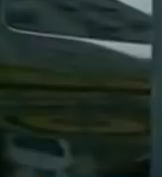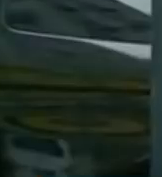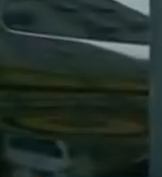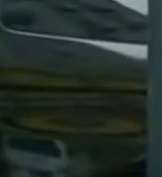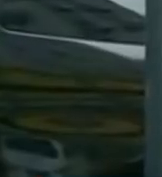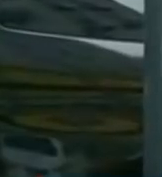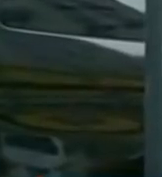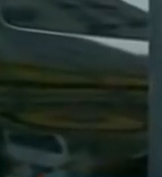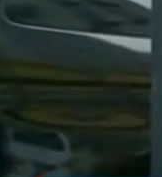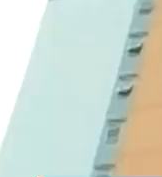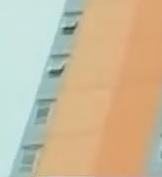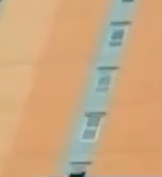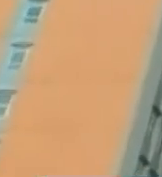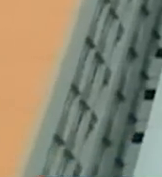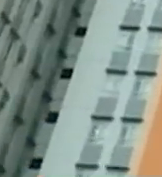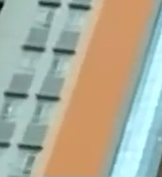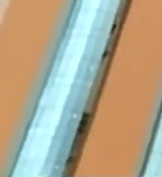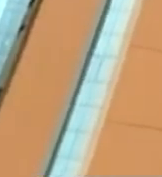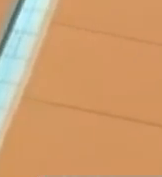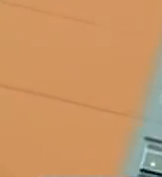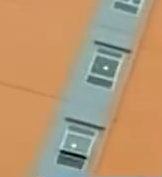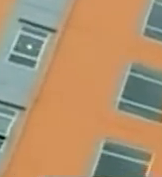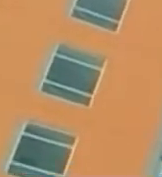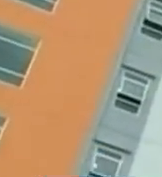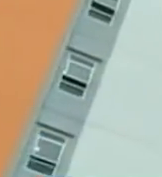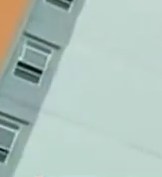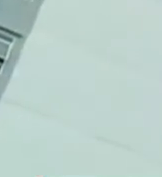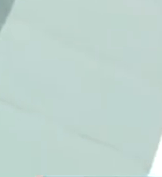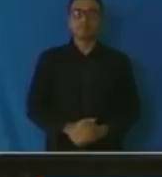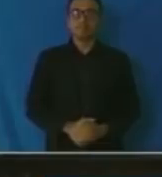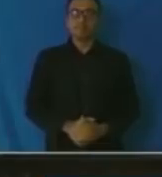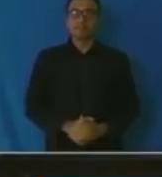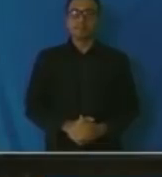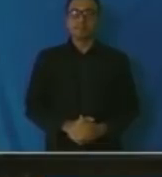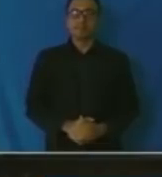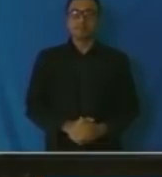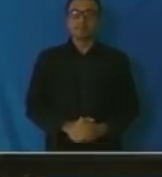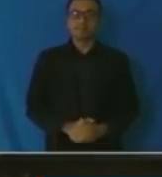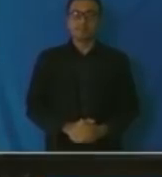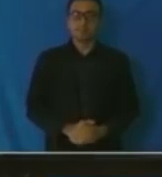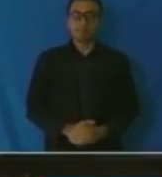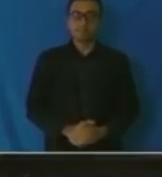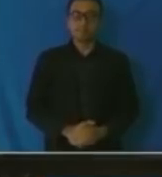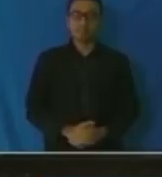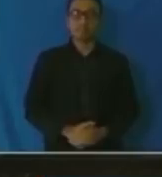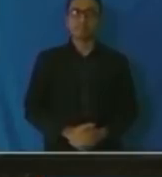menyatakan skenario terburuk kasus positif korona bisa mencapai 8000 orang bergantung